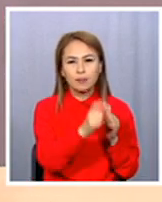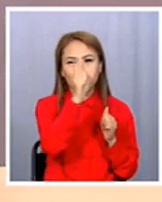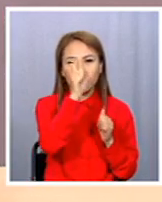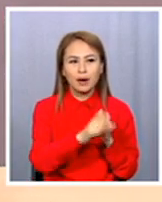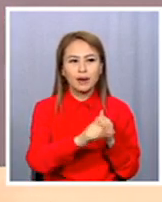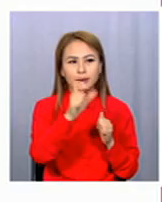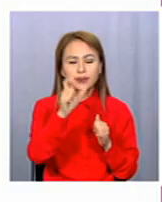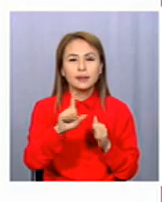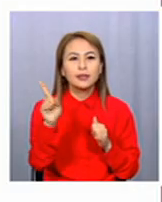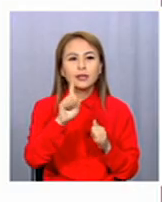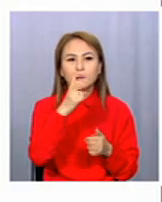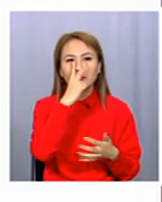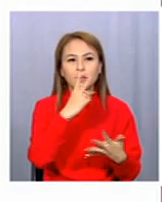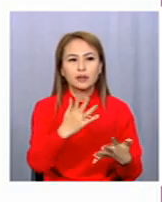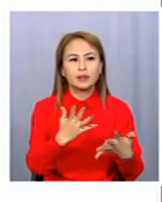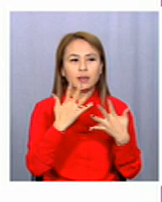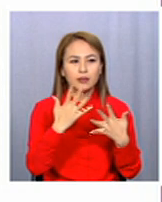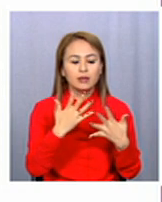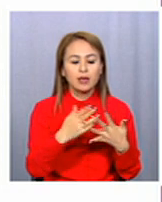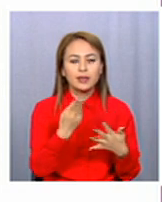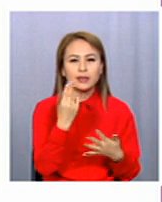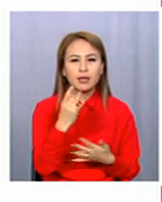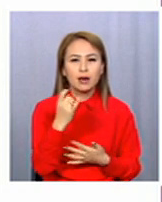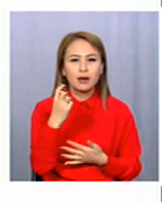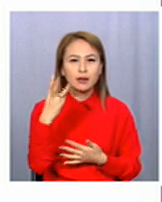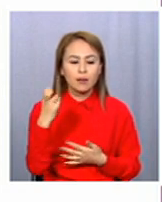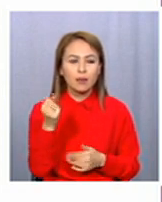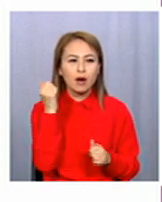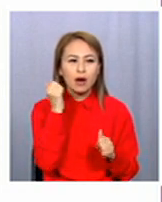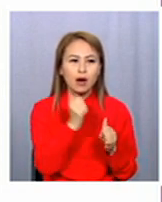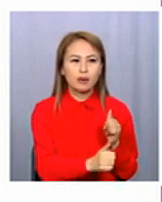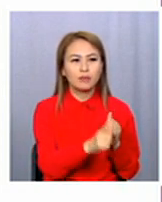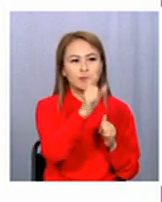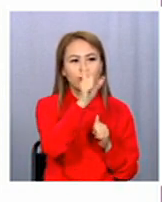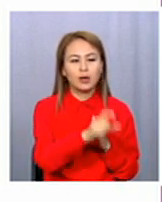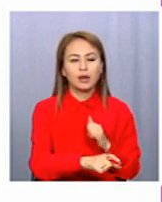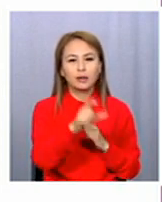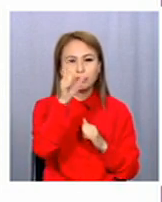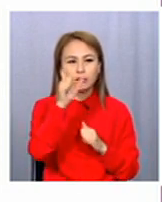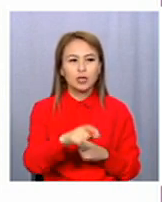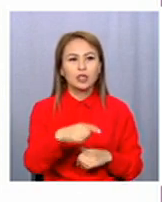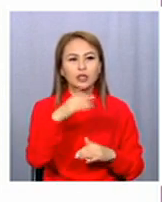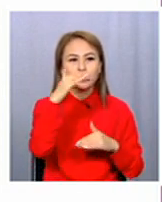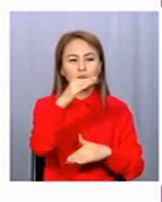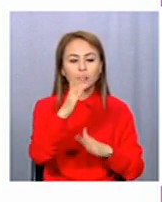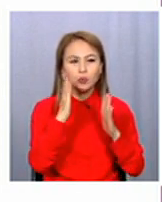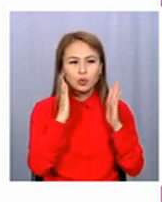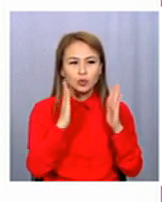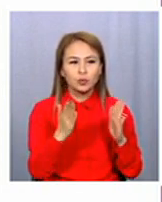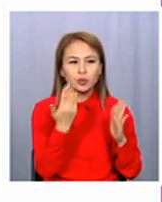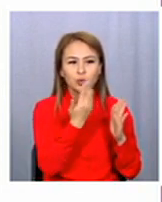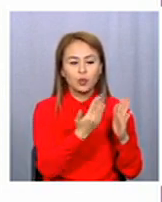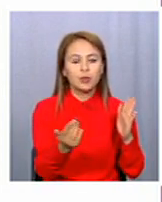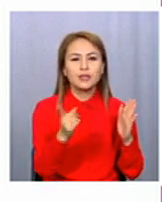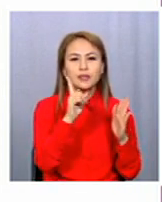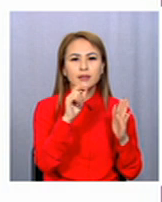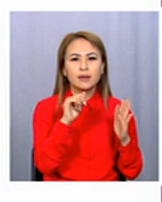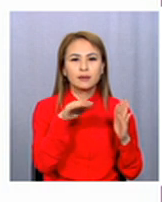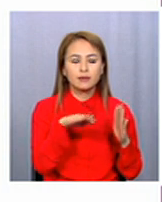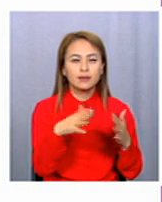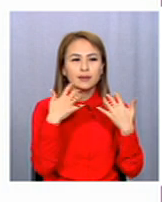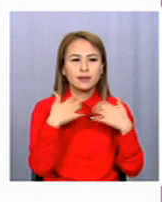білдіретінін анықтандыр. Диаграмманың балалар, әр бағанындағы тік төрт бұрыш, ол заттың санын